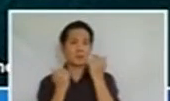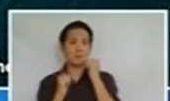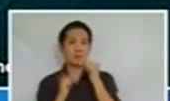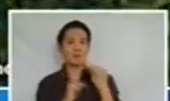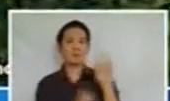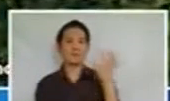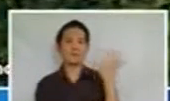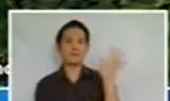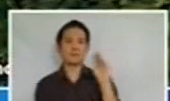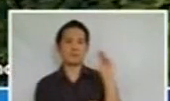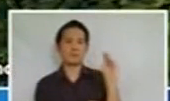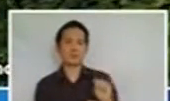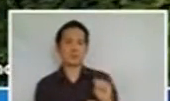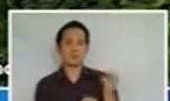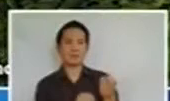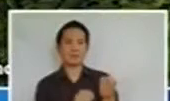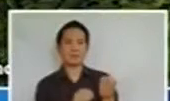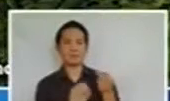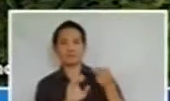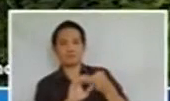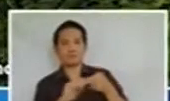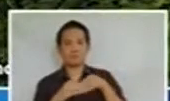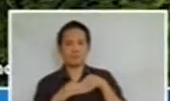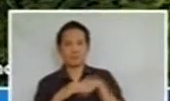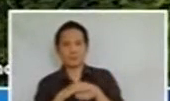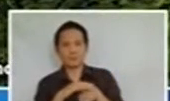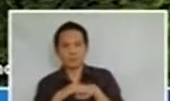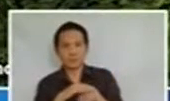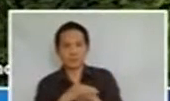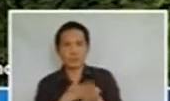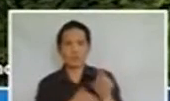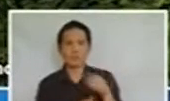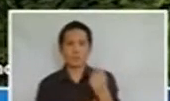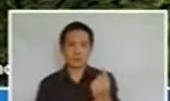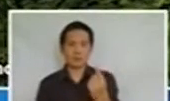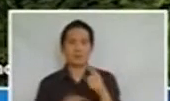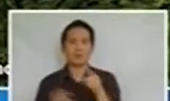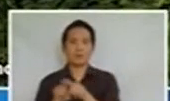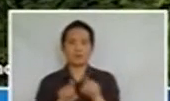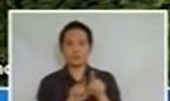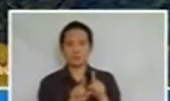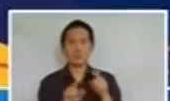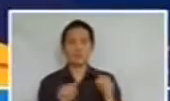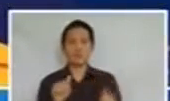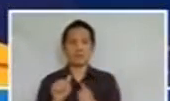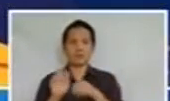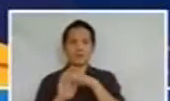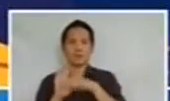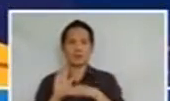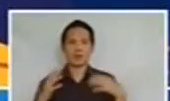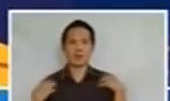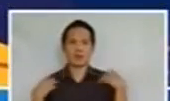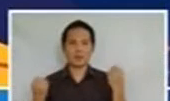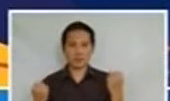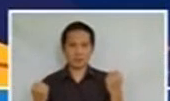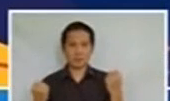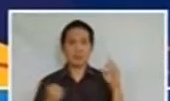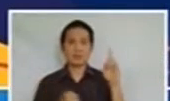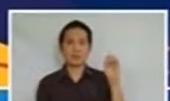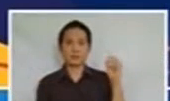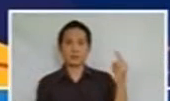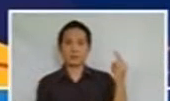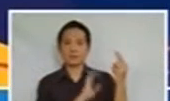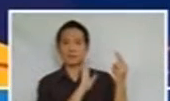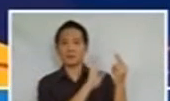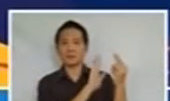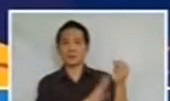noong 2019 ay 61 million ang mga turistang dumating sa rehiyon, kung saan mahigit 59 million ang domestic